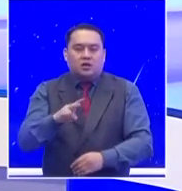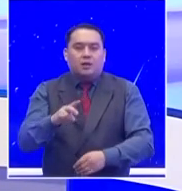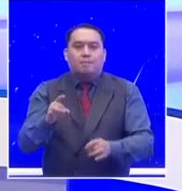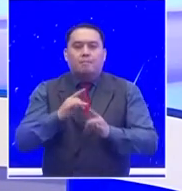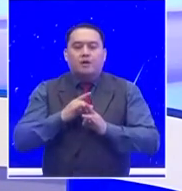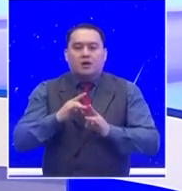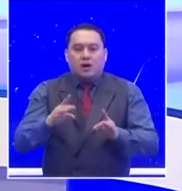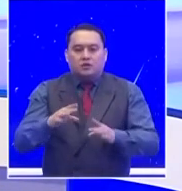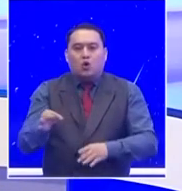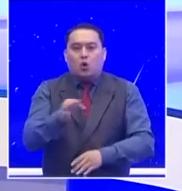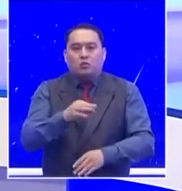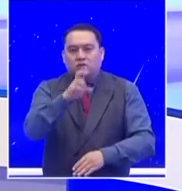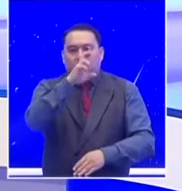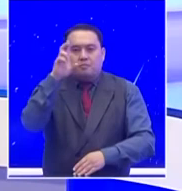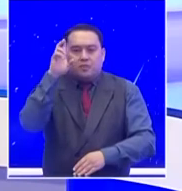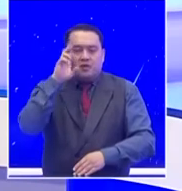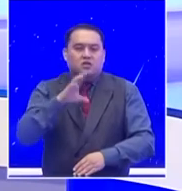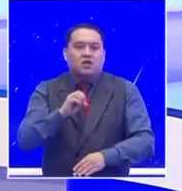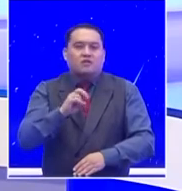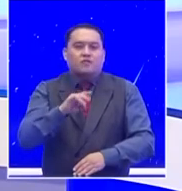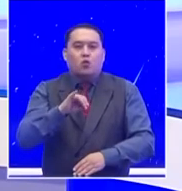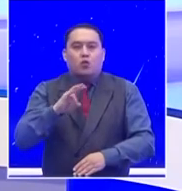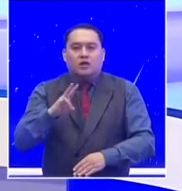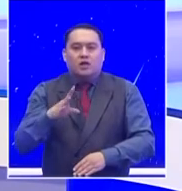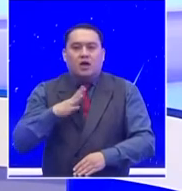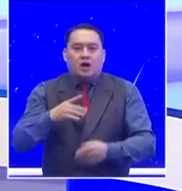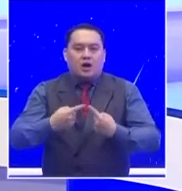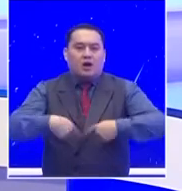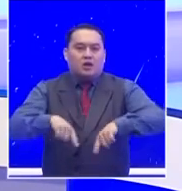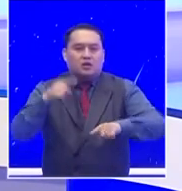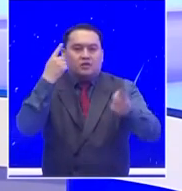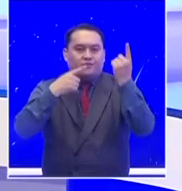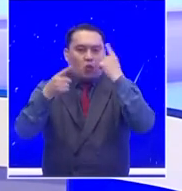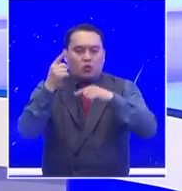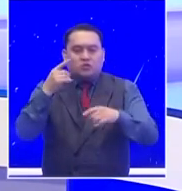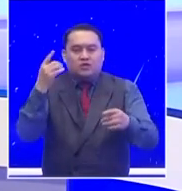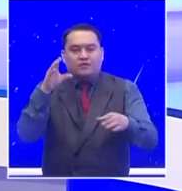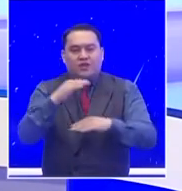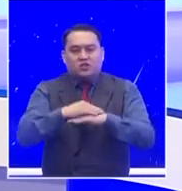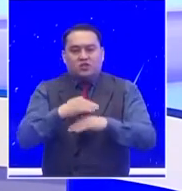в Алматинской областной библиотеке имени Сейфуллина был организован творческий вечер поэта.